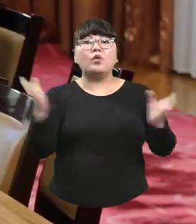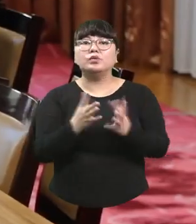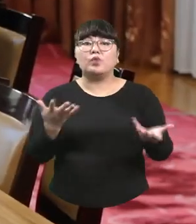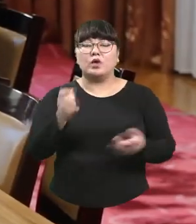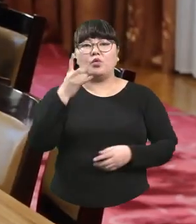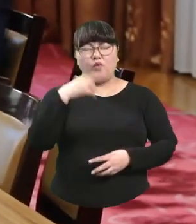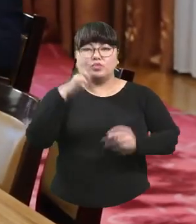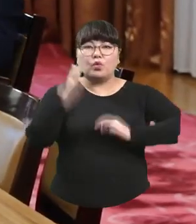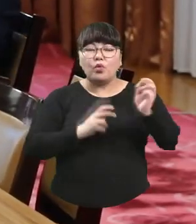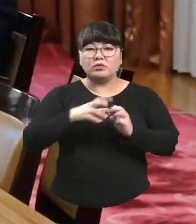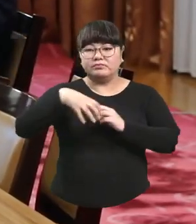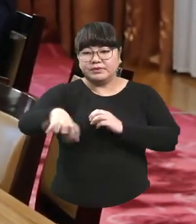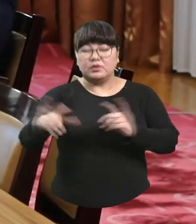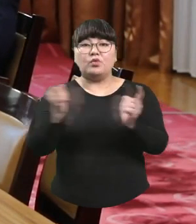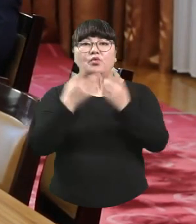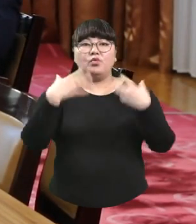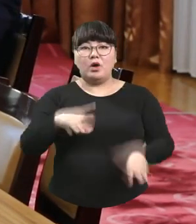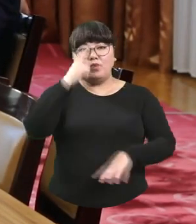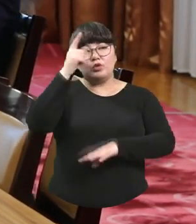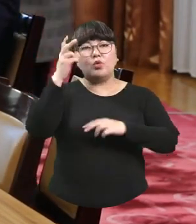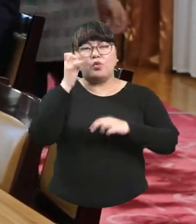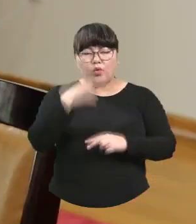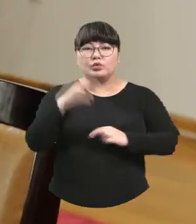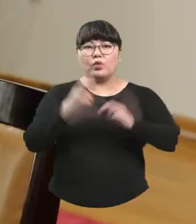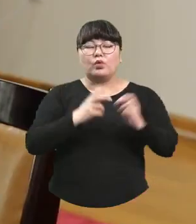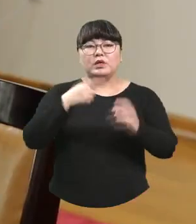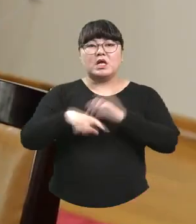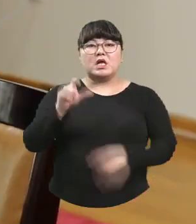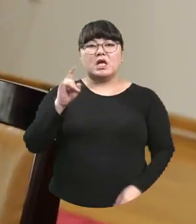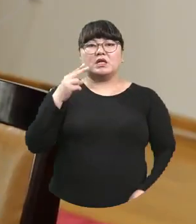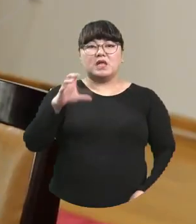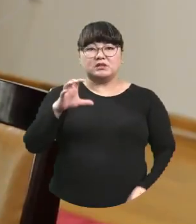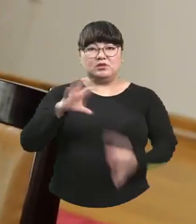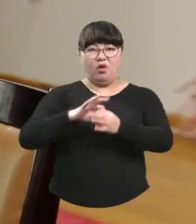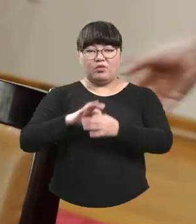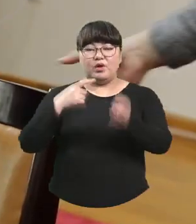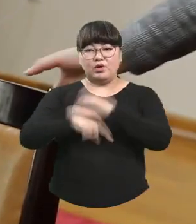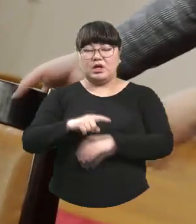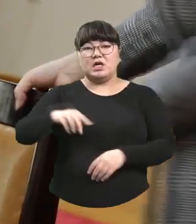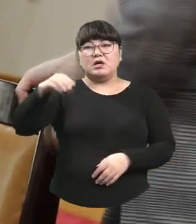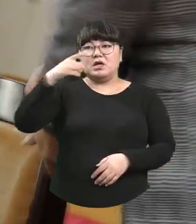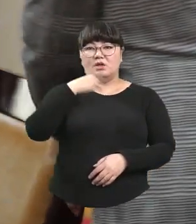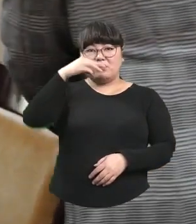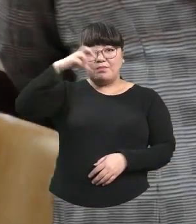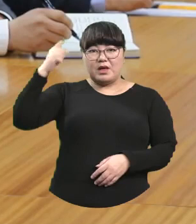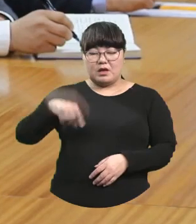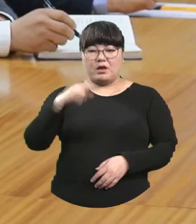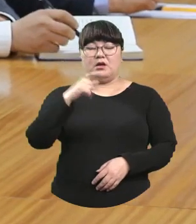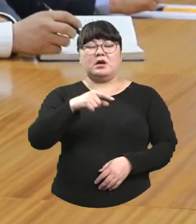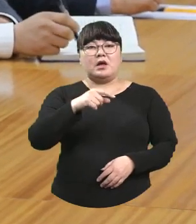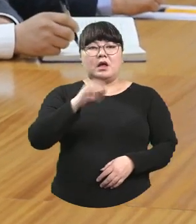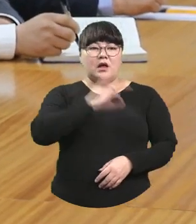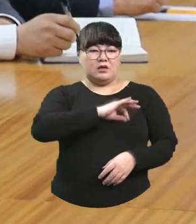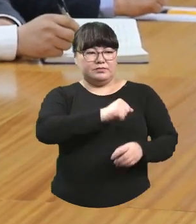уулзалт хүнд үйлдвэрийн салбарын төлөөлөл байлаа. Монголын хүнд үйлдвэрийн салбарын эрдэс холбоо гишүүдтэй үйлчлэх төрийн бас байгууллагын хувьд